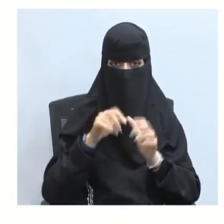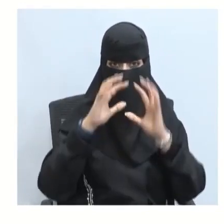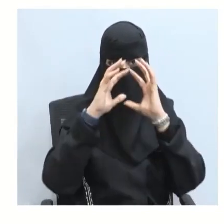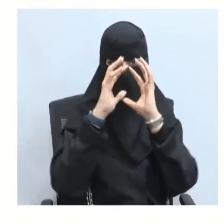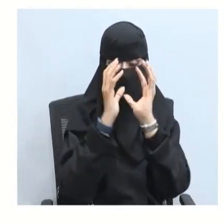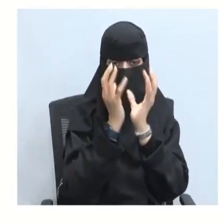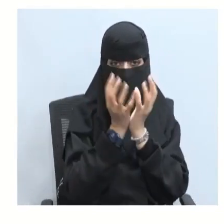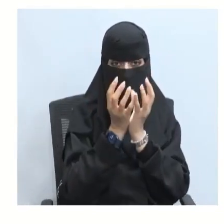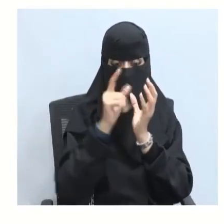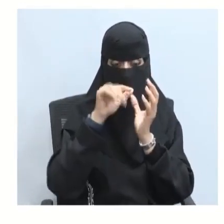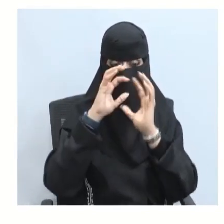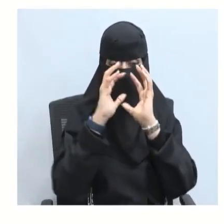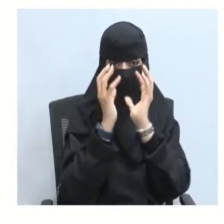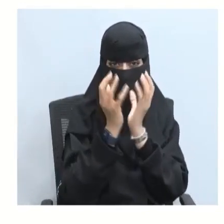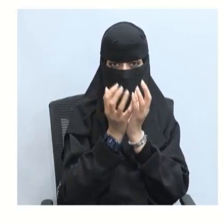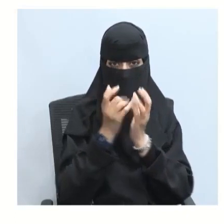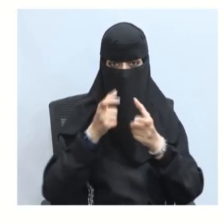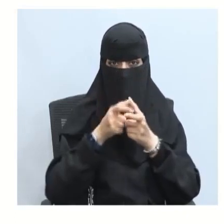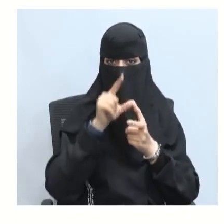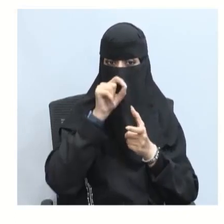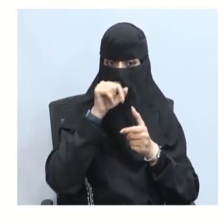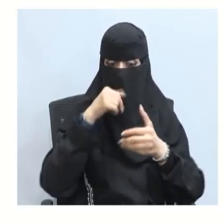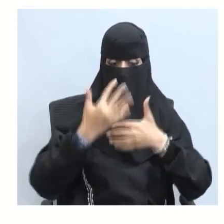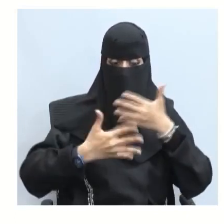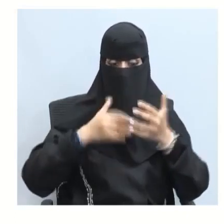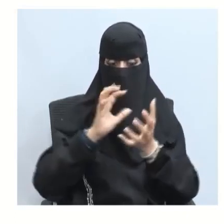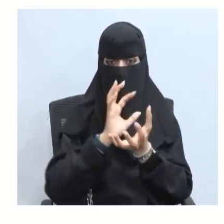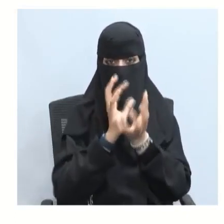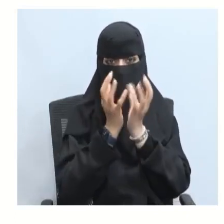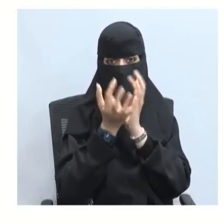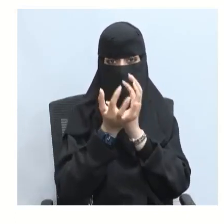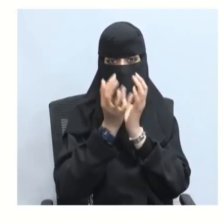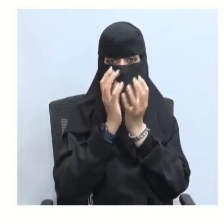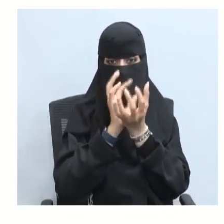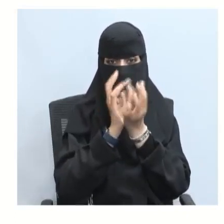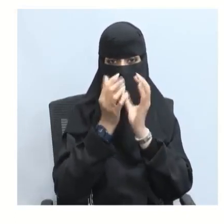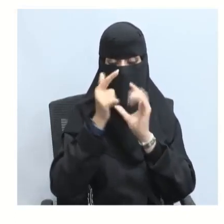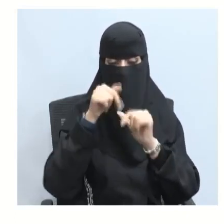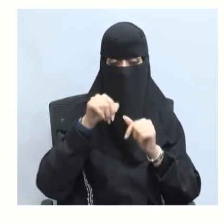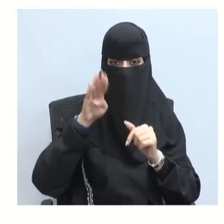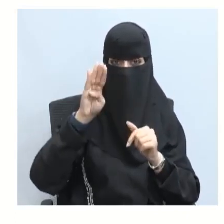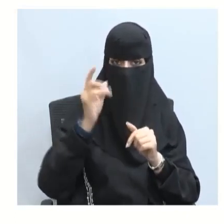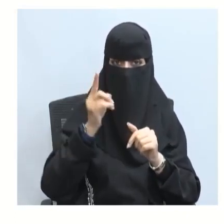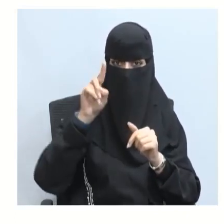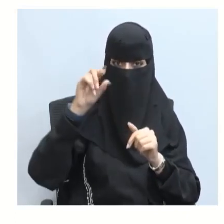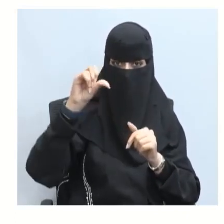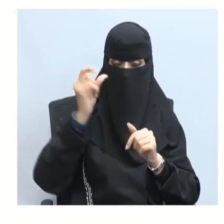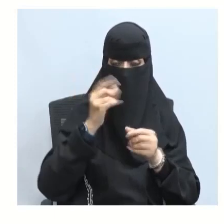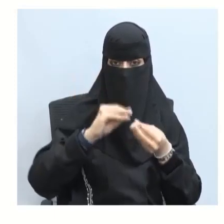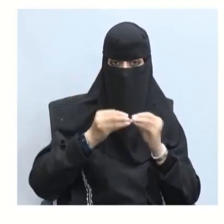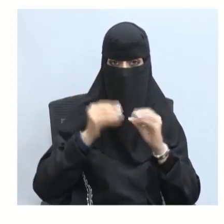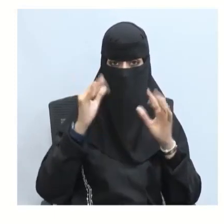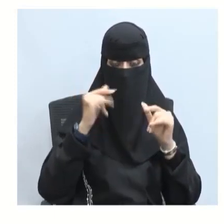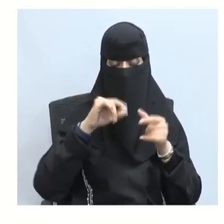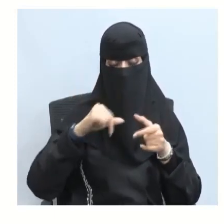تكون كشكل اقفاص عصافير ستتحرك بهذه الطريقه عباره عن الكربون باللون الاخضر مرتبطه